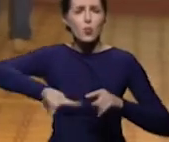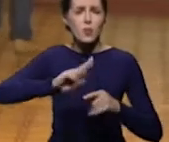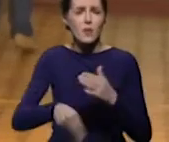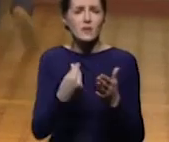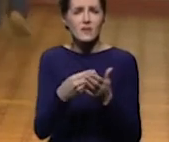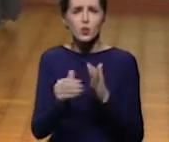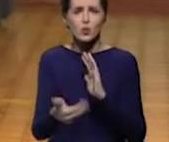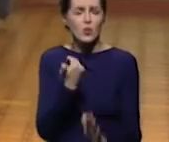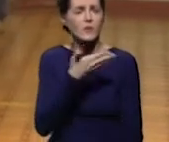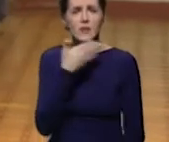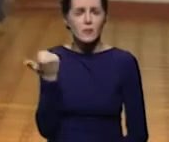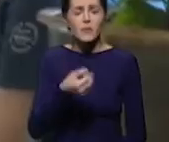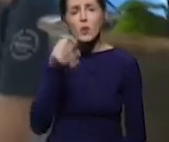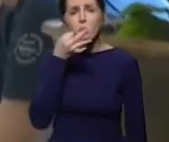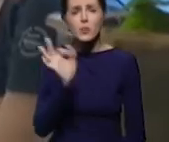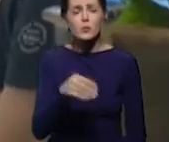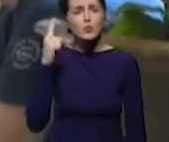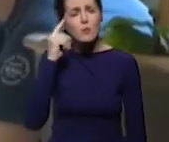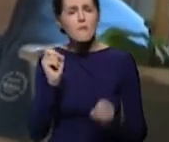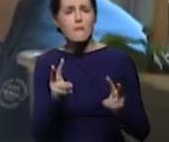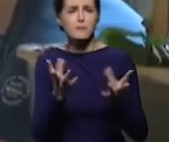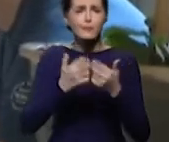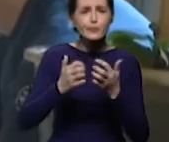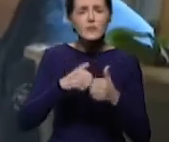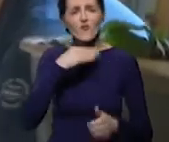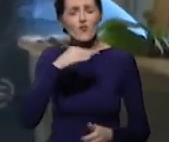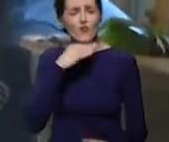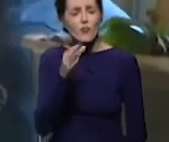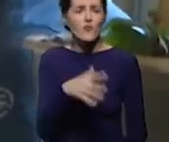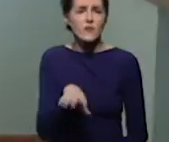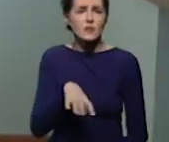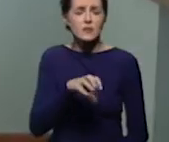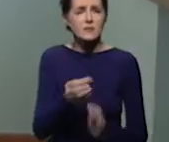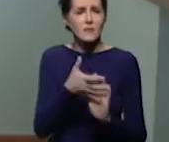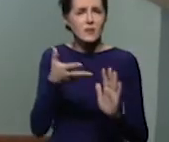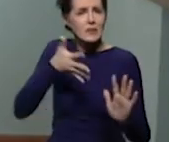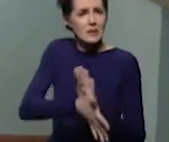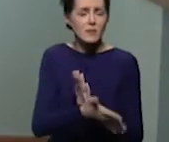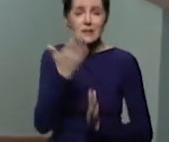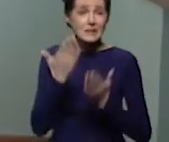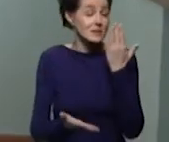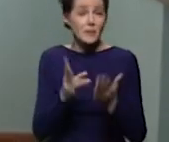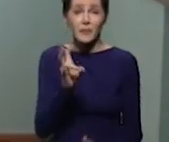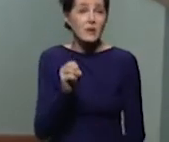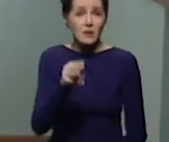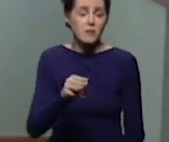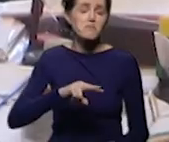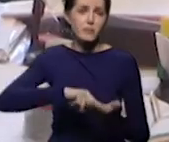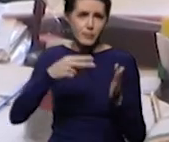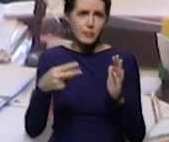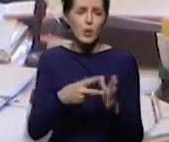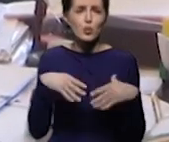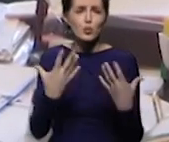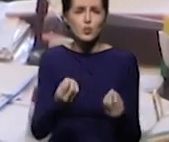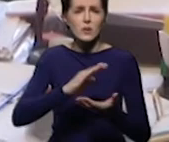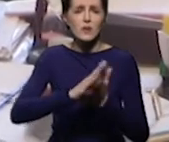надходжень немає. Спеціалісти намагаються підрахувати, чи вистачить коштів на усі витрати. Якщо ні, то також планують укласти ще один